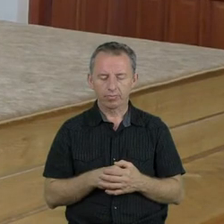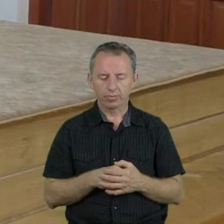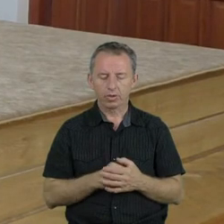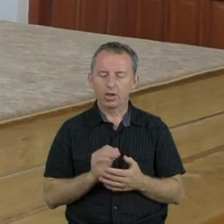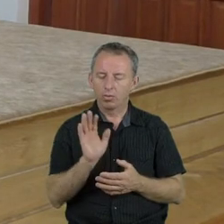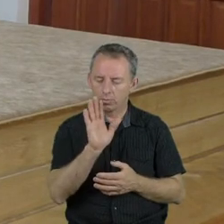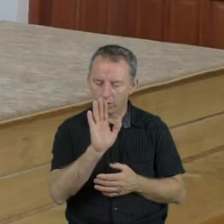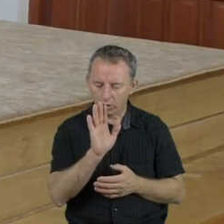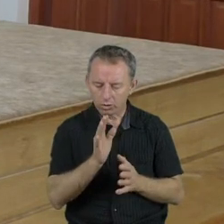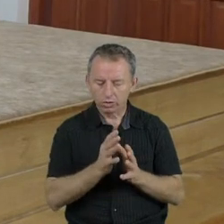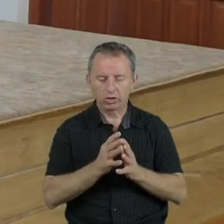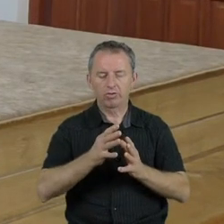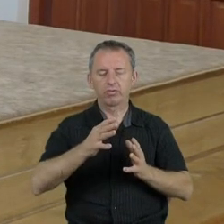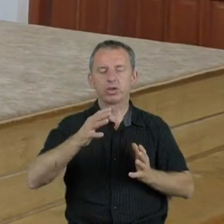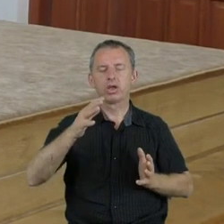Boże wielki, święty,